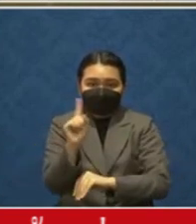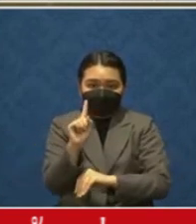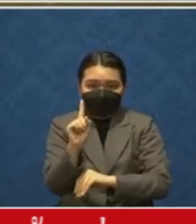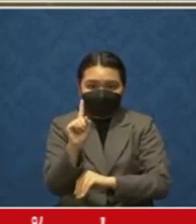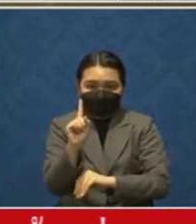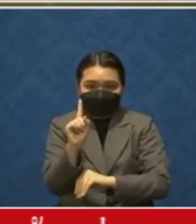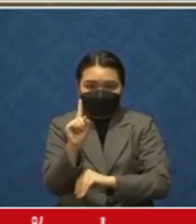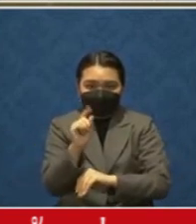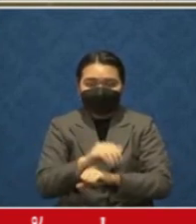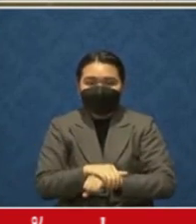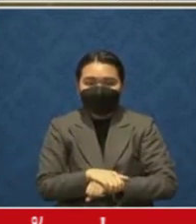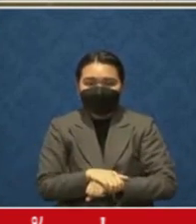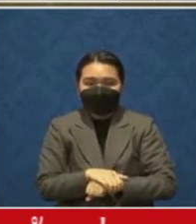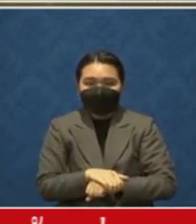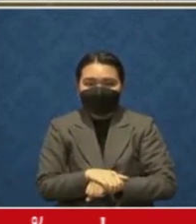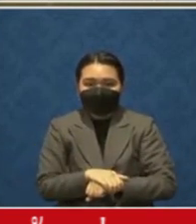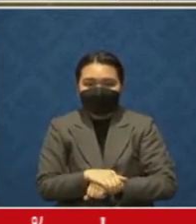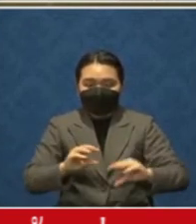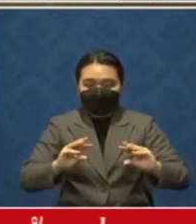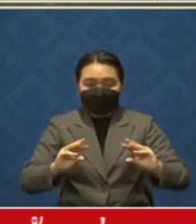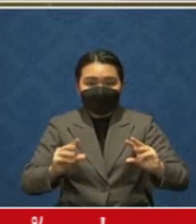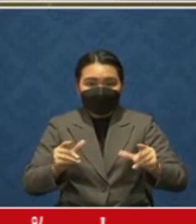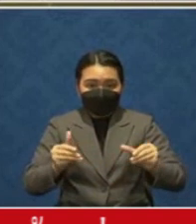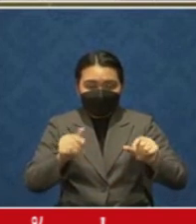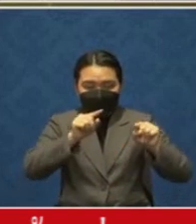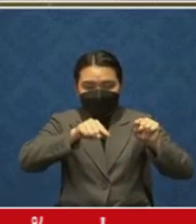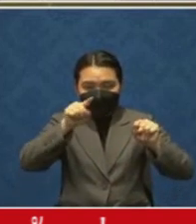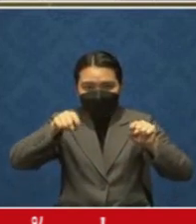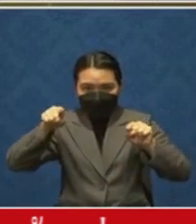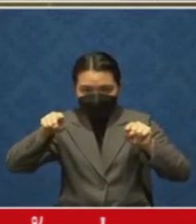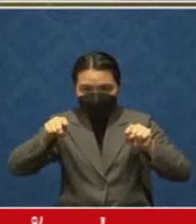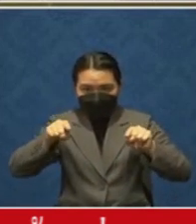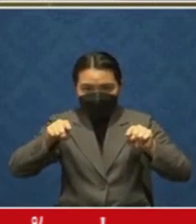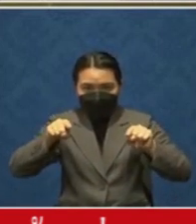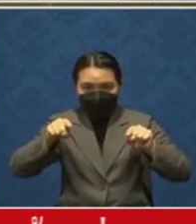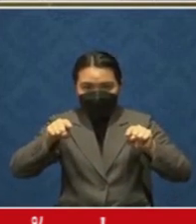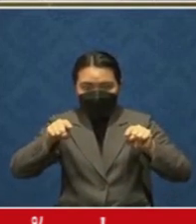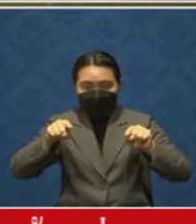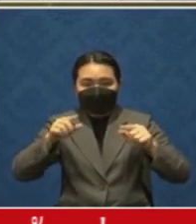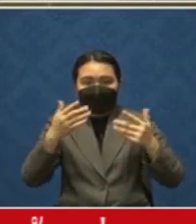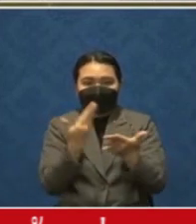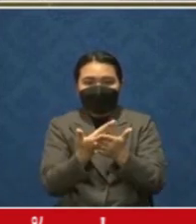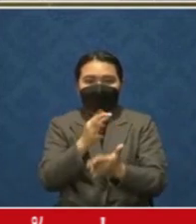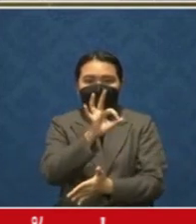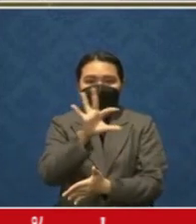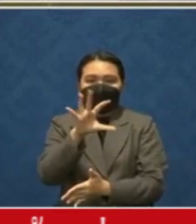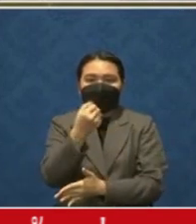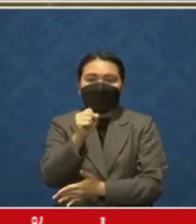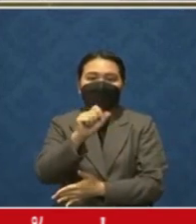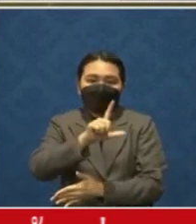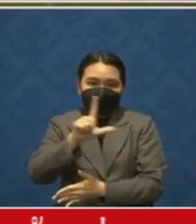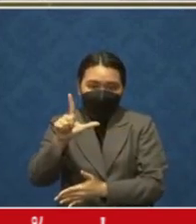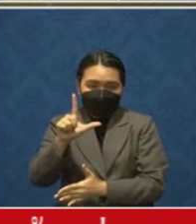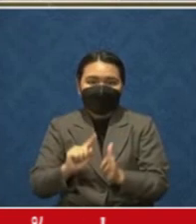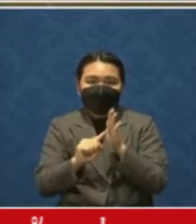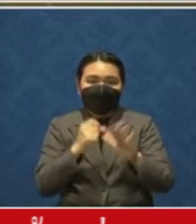จัดหาทดแทนวิทยุพื้นดินสู่อากาศนะครับ910ล้านบา